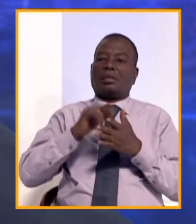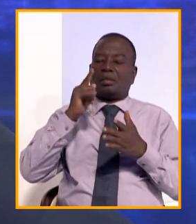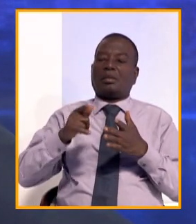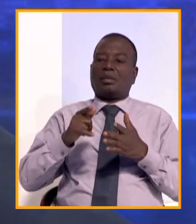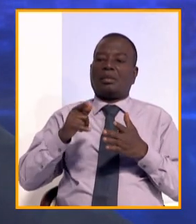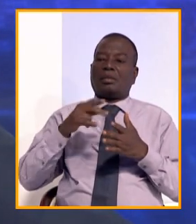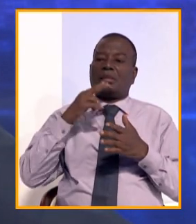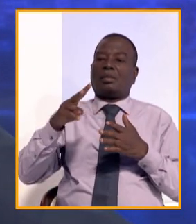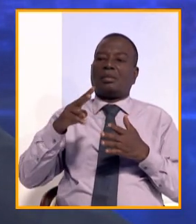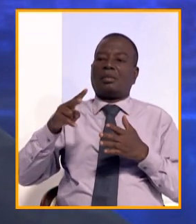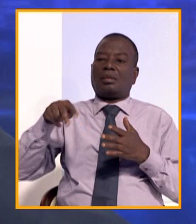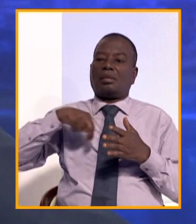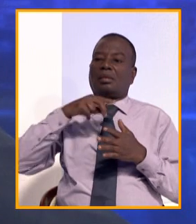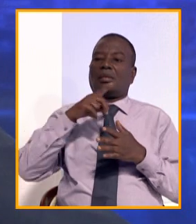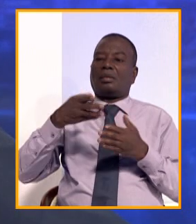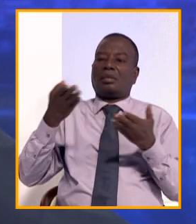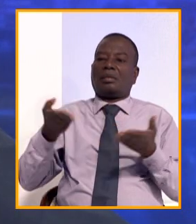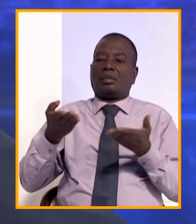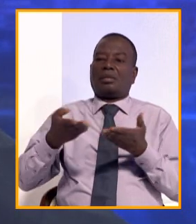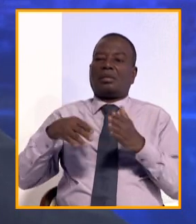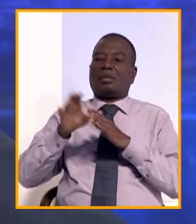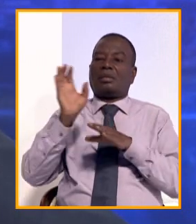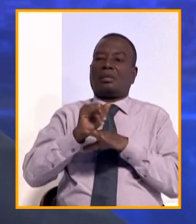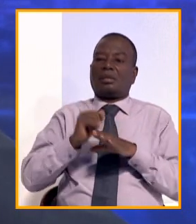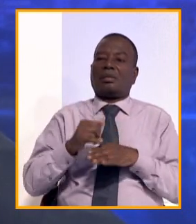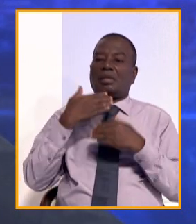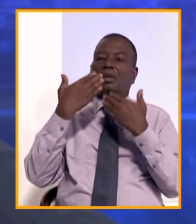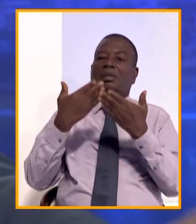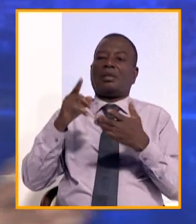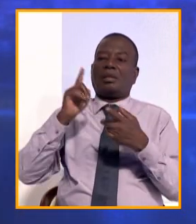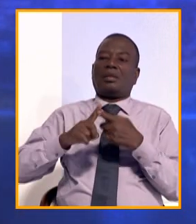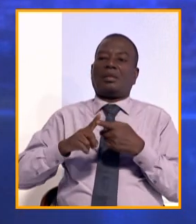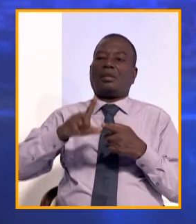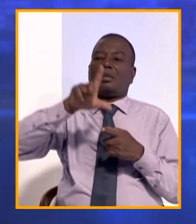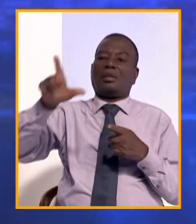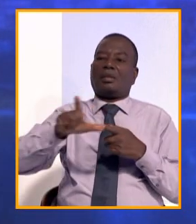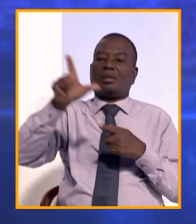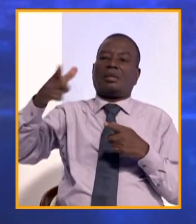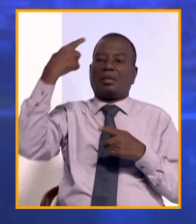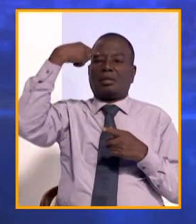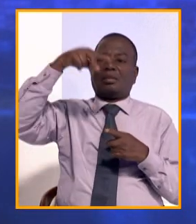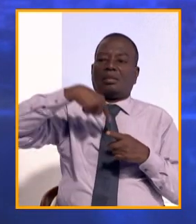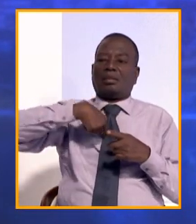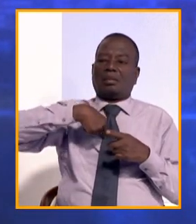la vérité, c'est que vous êtes sur la chaîne qui rassemble, RTI 1, première chaîne de Côte d'Ivoire. À demain, 13h.